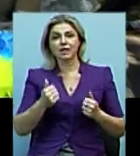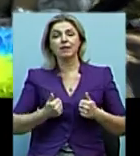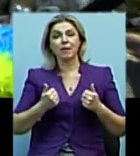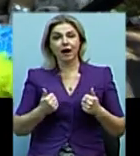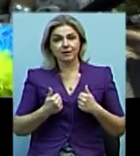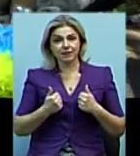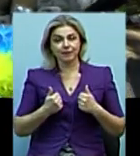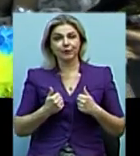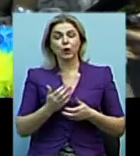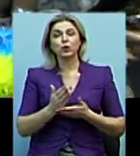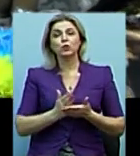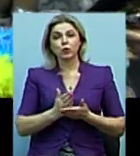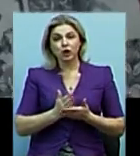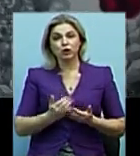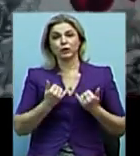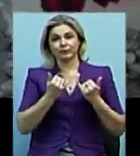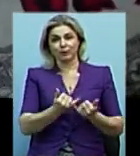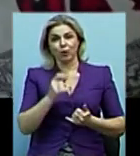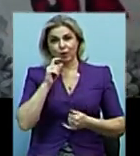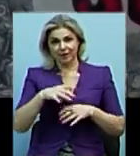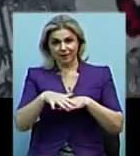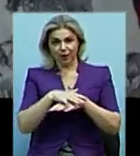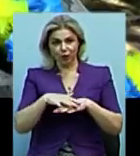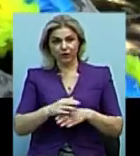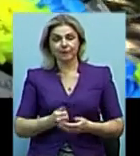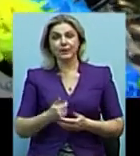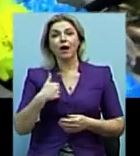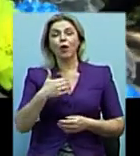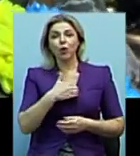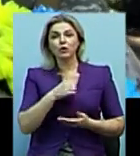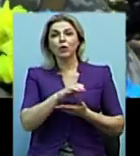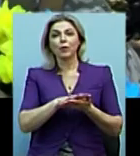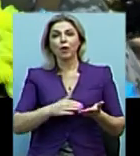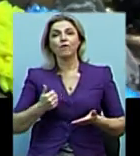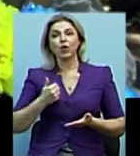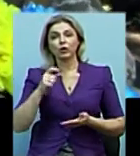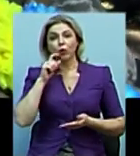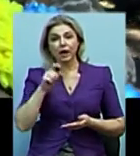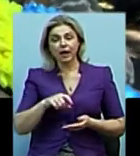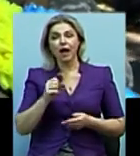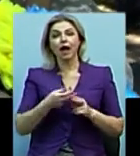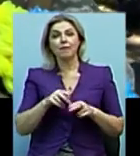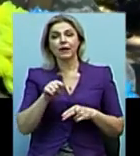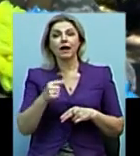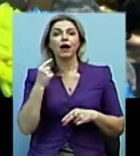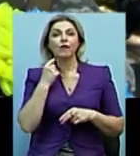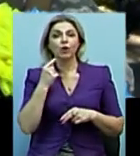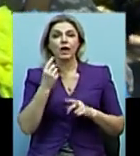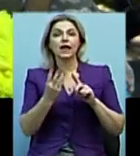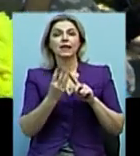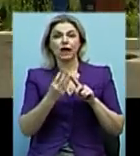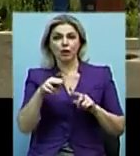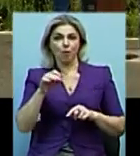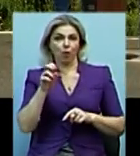намагатися служити українському народові. Я хочу продовжити служити в військах України, а саме в Кіровоградському 3-му